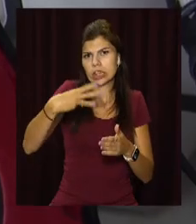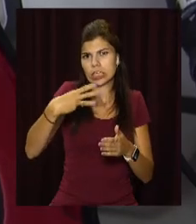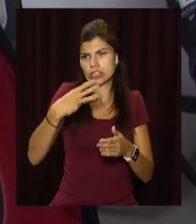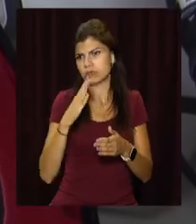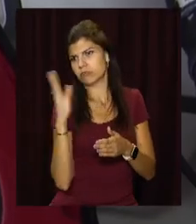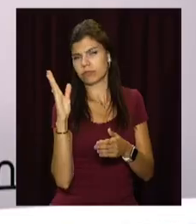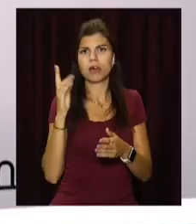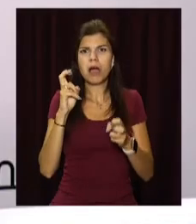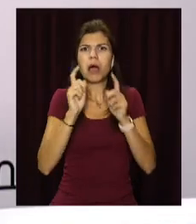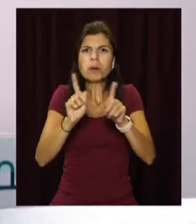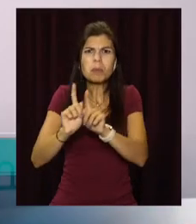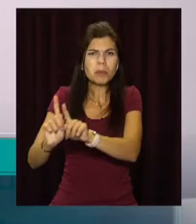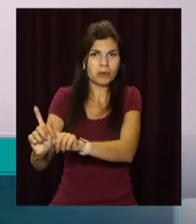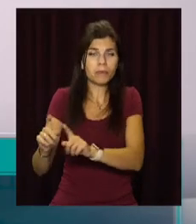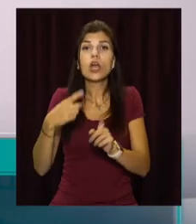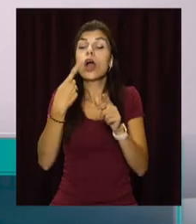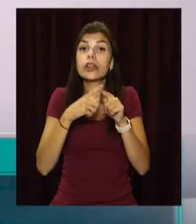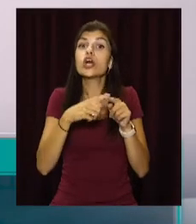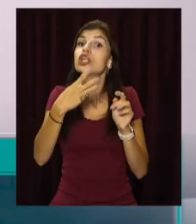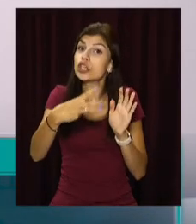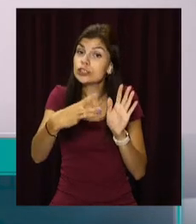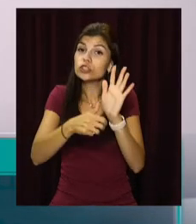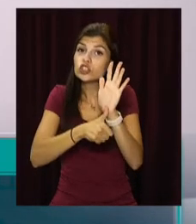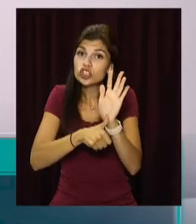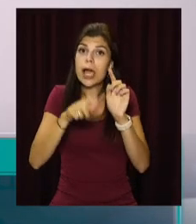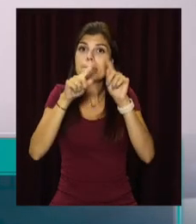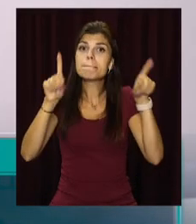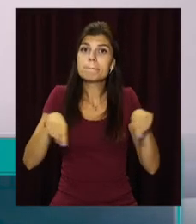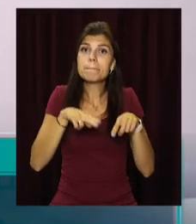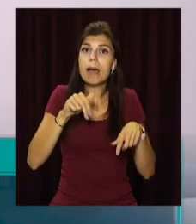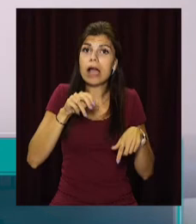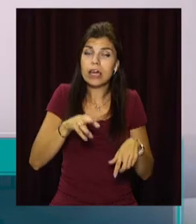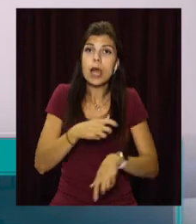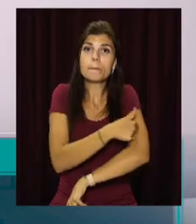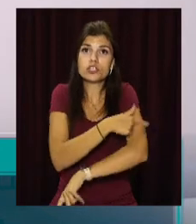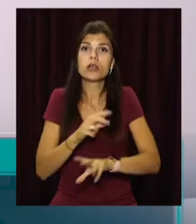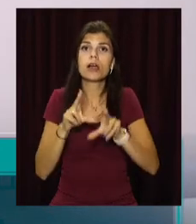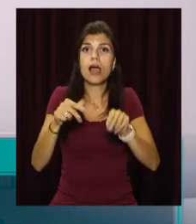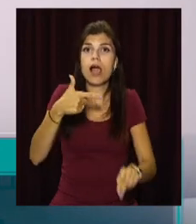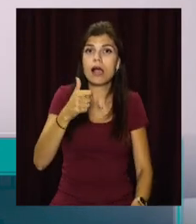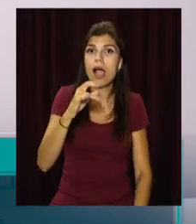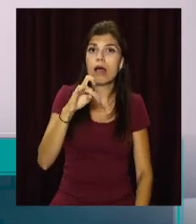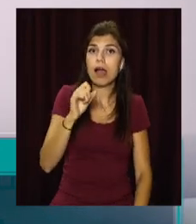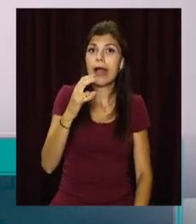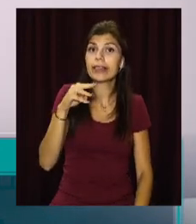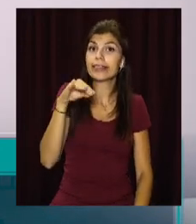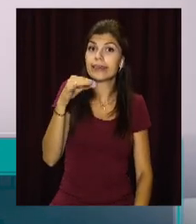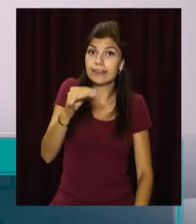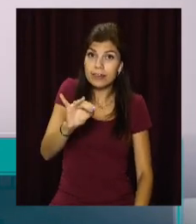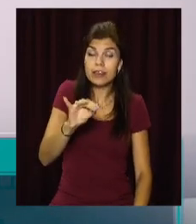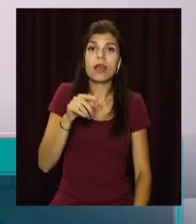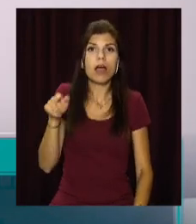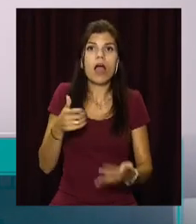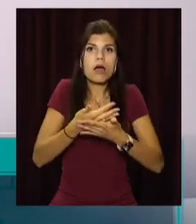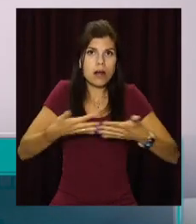пакетів медпослуг. Це 36 пакетів і програмою медичних гарантій передбачено, охоплено